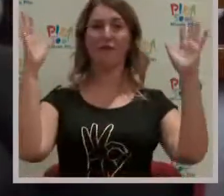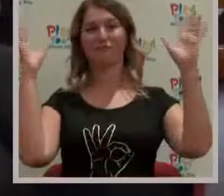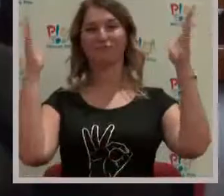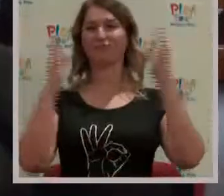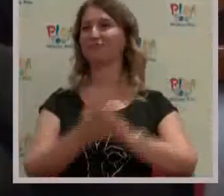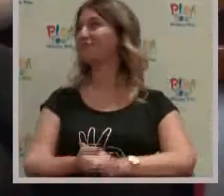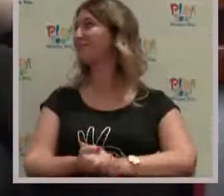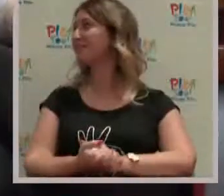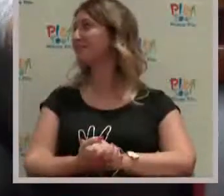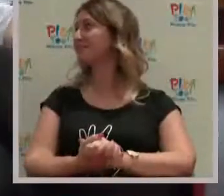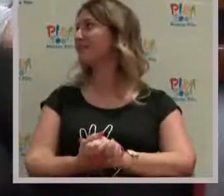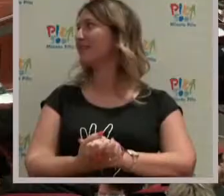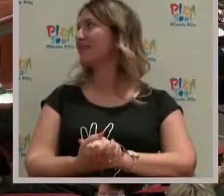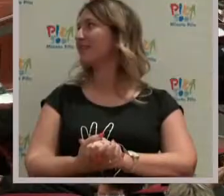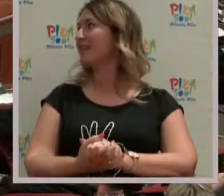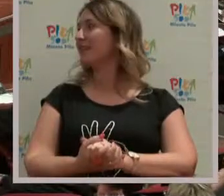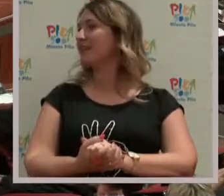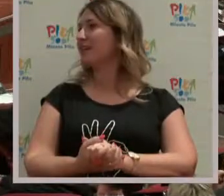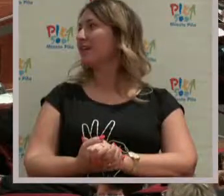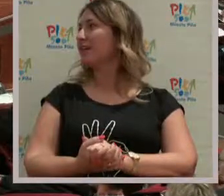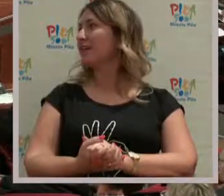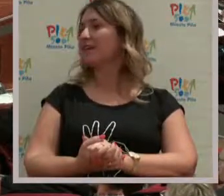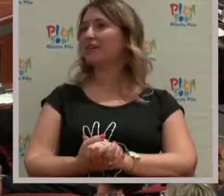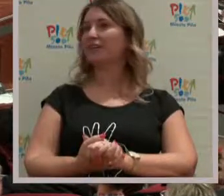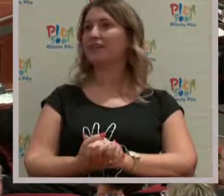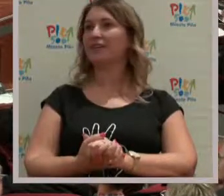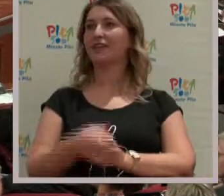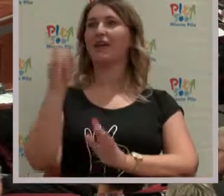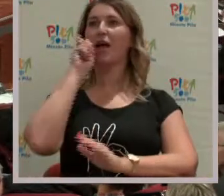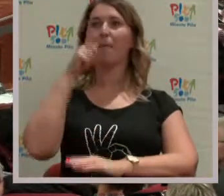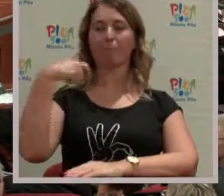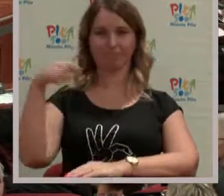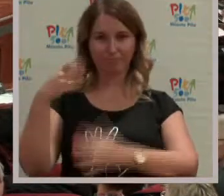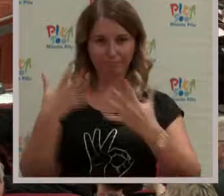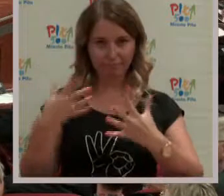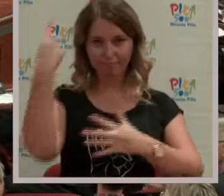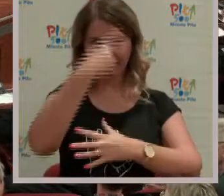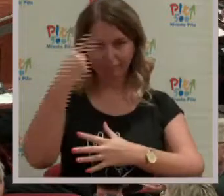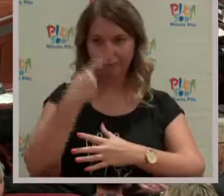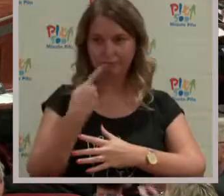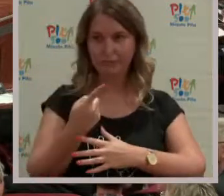Szanowni Państwo, chodzi o nasze obchody. Bardzo proszę, pan prezydent Piotr Głowski.